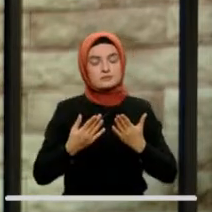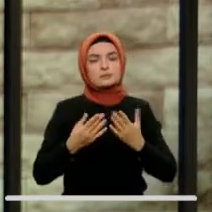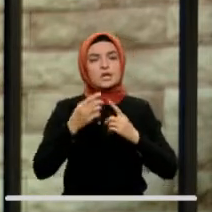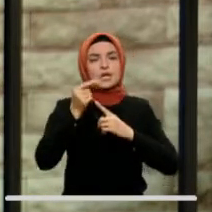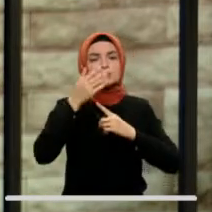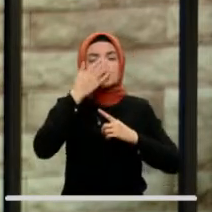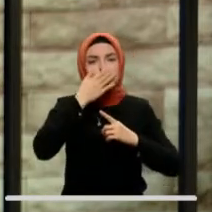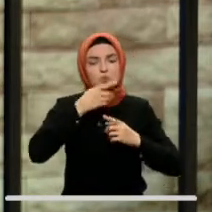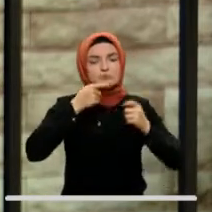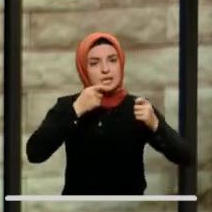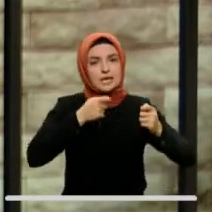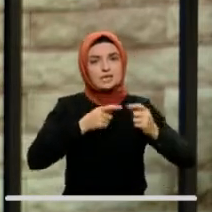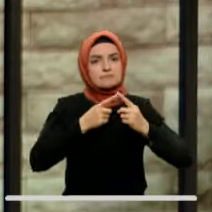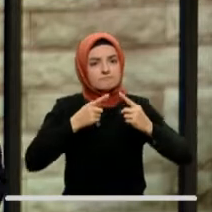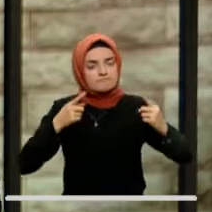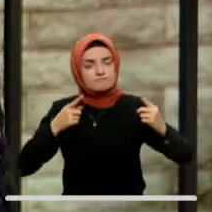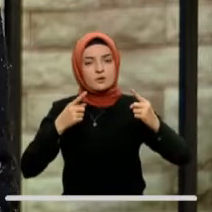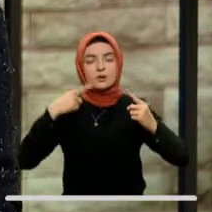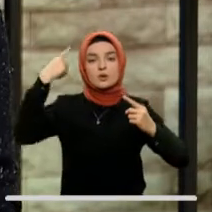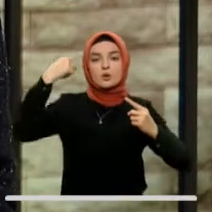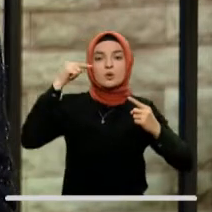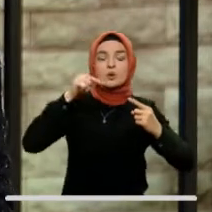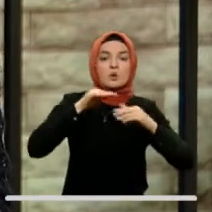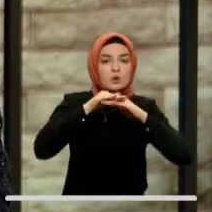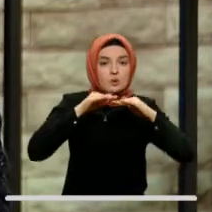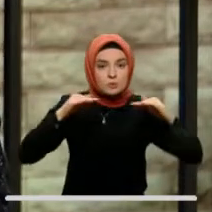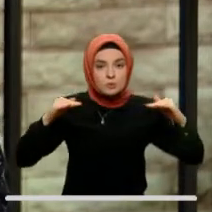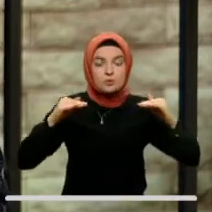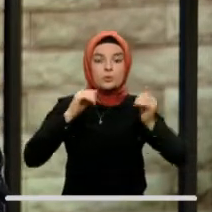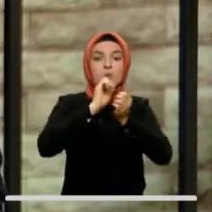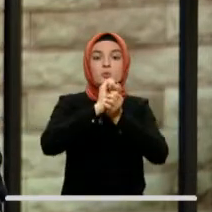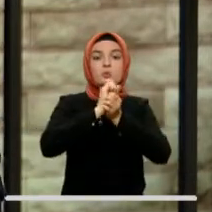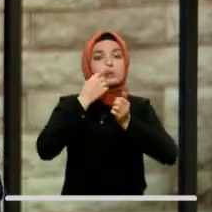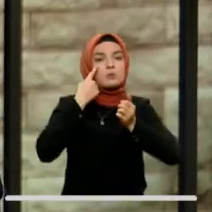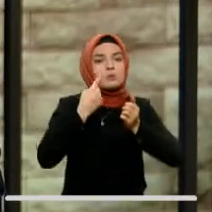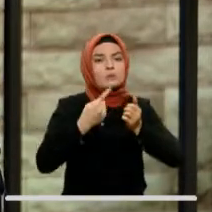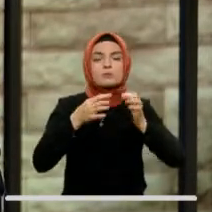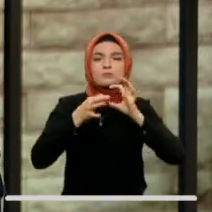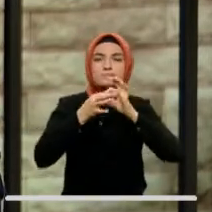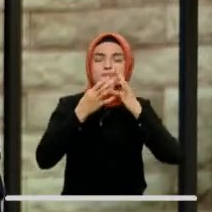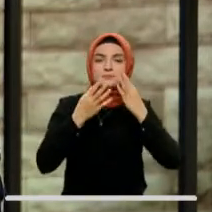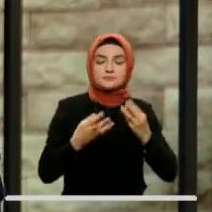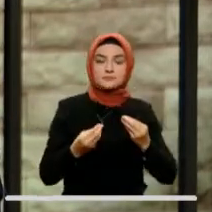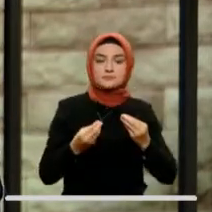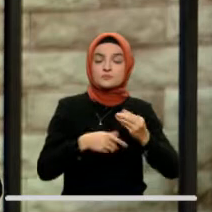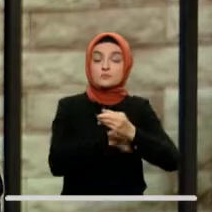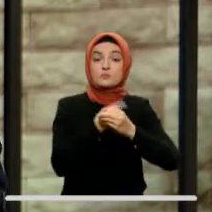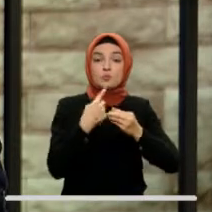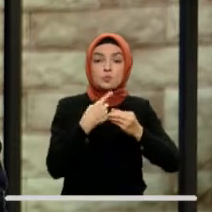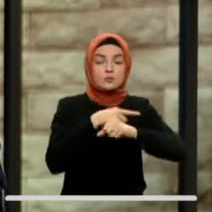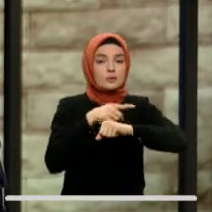ortaokul lisedeki eğitim sürecine göre bakar. Bu zemindeki ailelerin bakış açısına bağlı normalleştirme